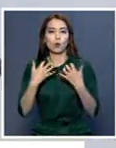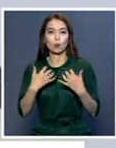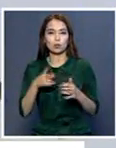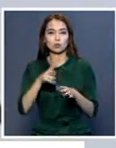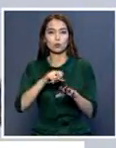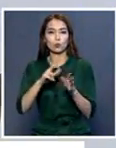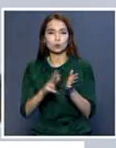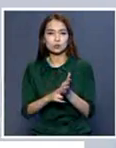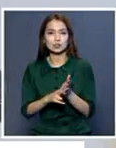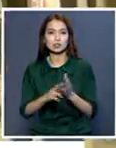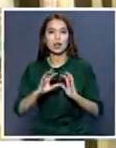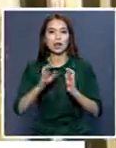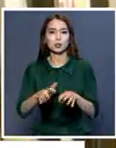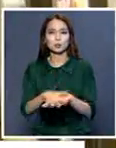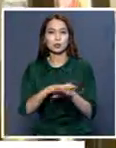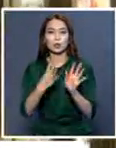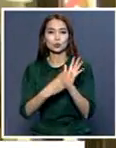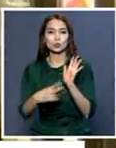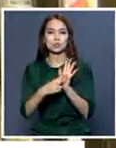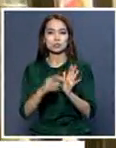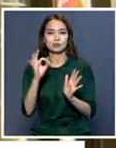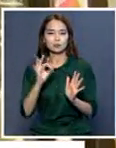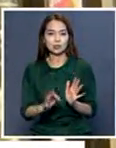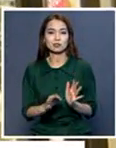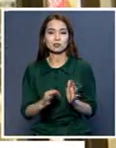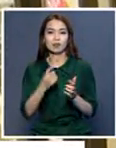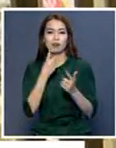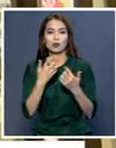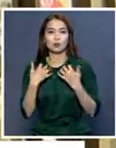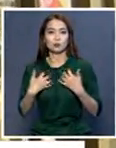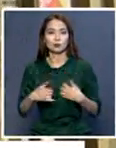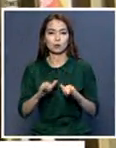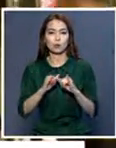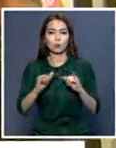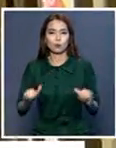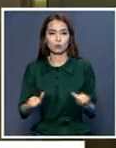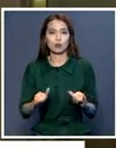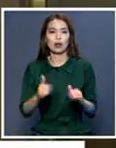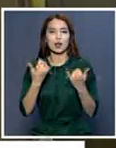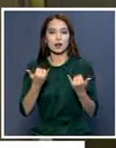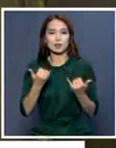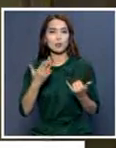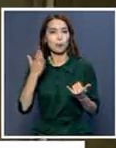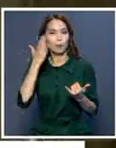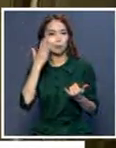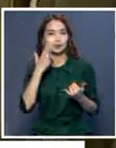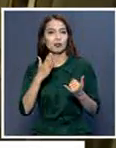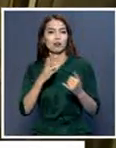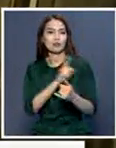2018 жылы әлем елдерінің 98%-ында қызылшаға шалдыққандардың көбейгені байқалған. Мамандардың сөзінше,